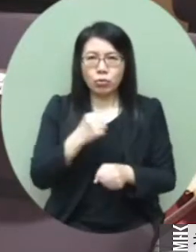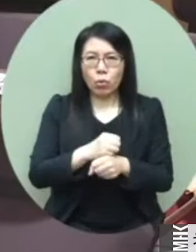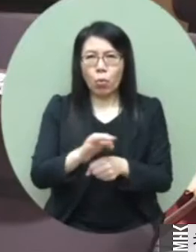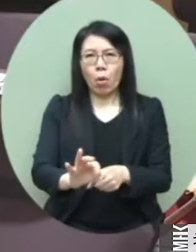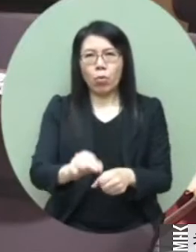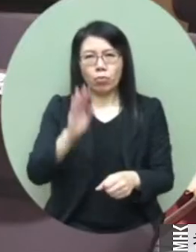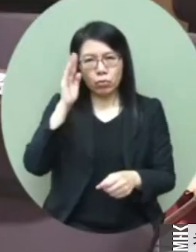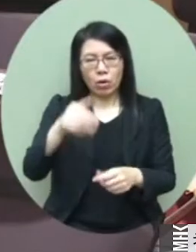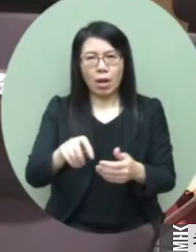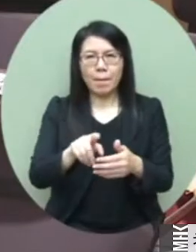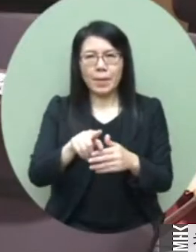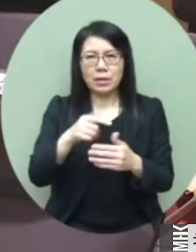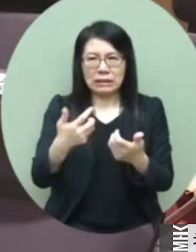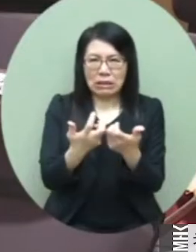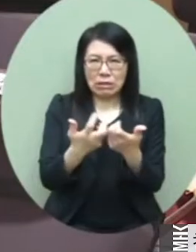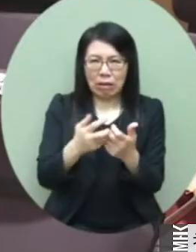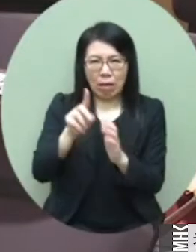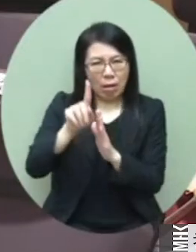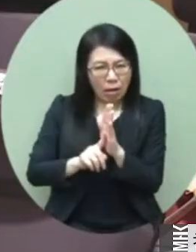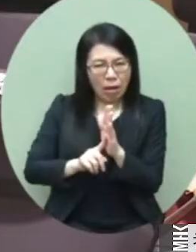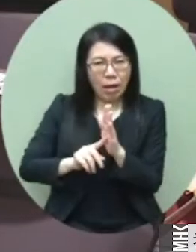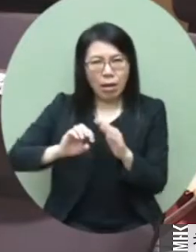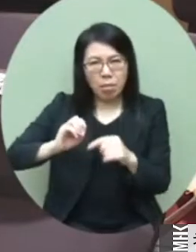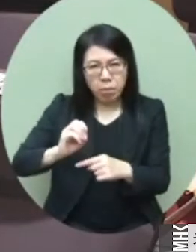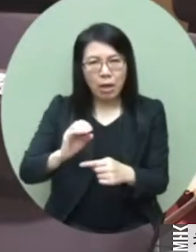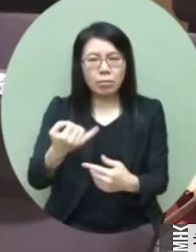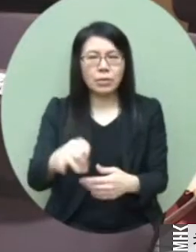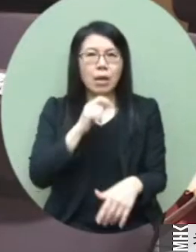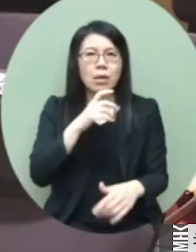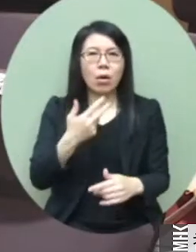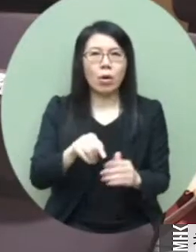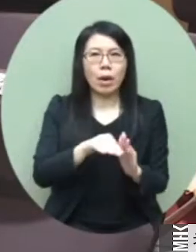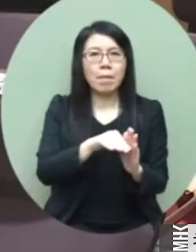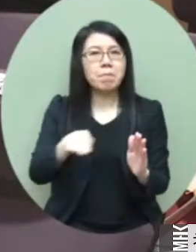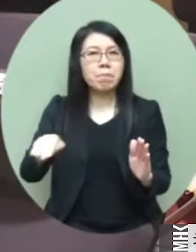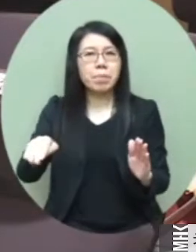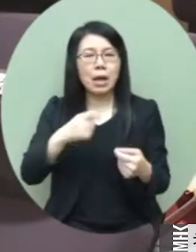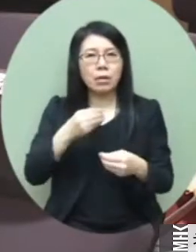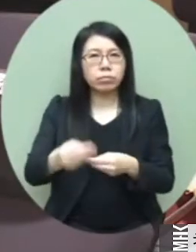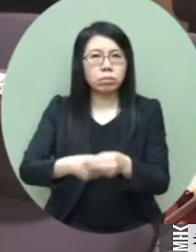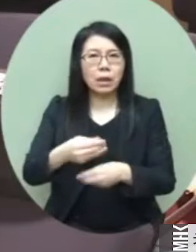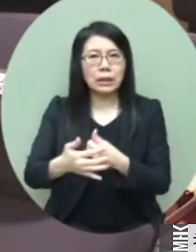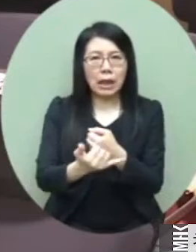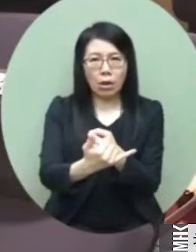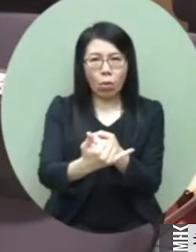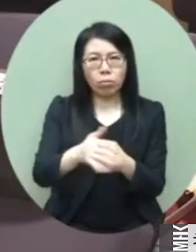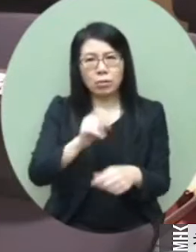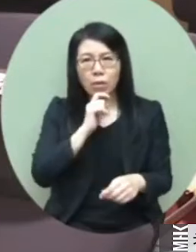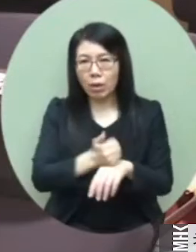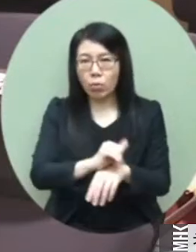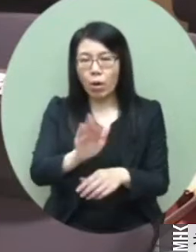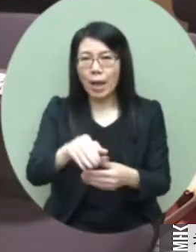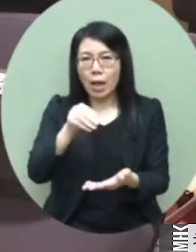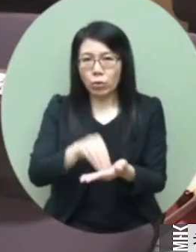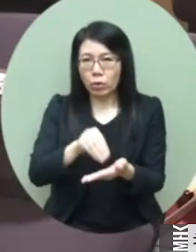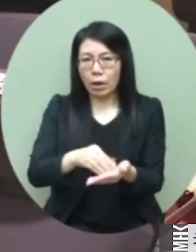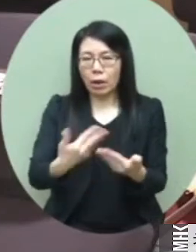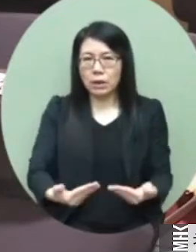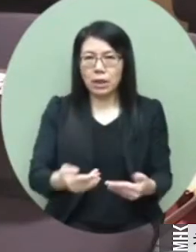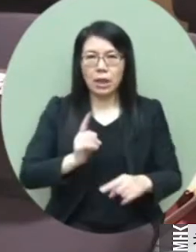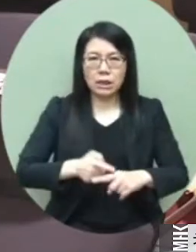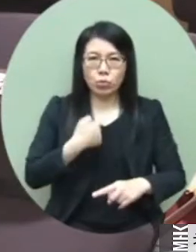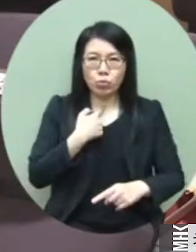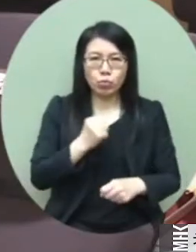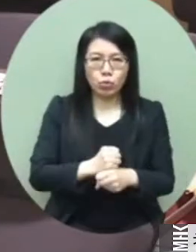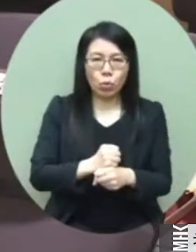就未必能夠將個數字壓到落去，有機會個疫情呢係橫向式咁樣去做，跟住變咗第6波。其實呢啲決定係咪而家呢一刻真係要去